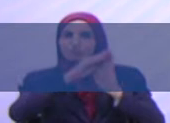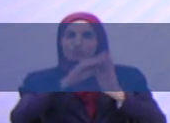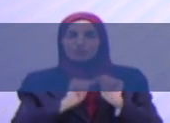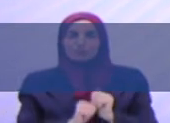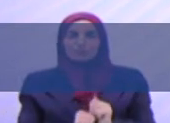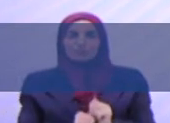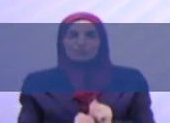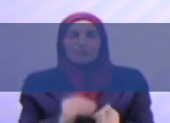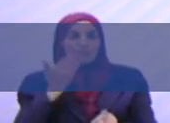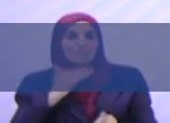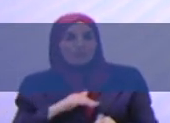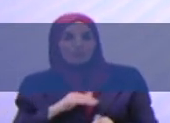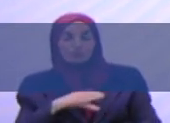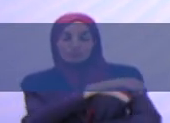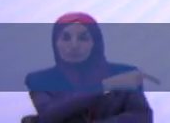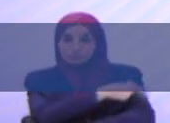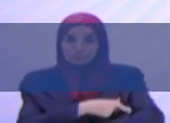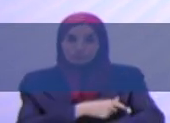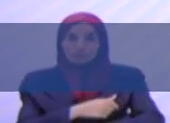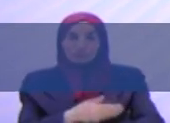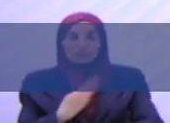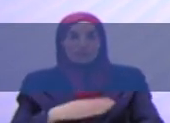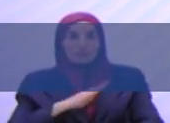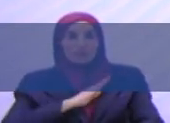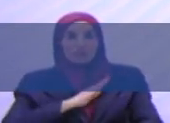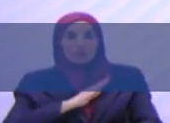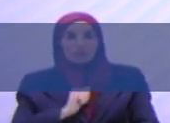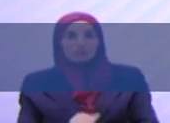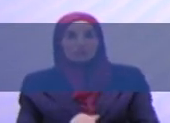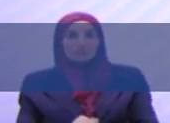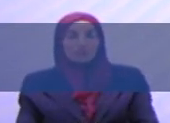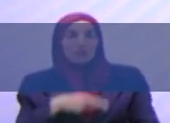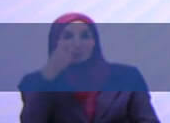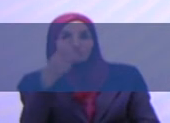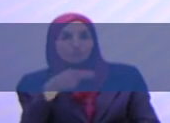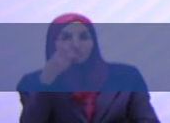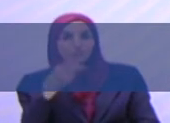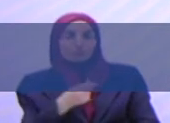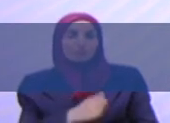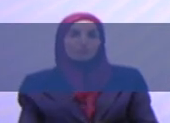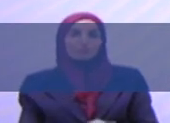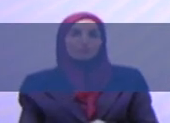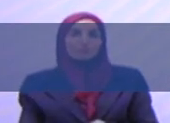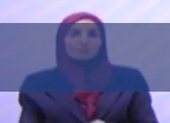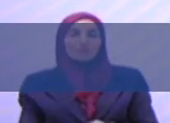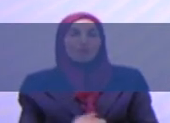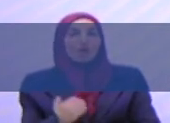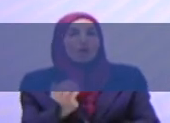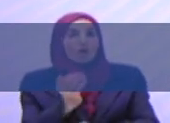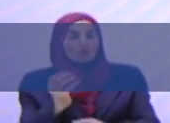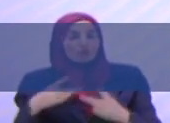خيرين من إطارات الأمة الذين نأوا بأنفسهم عن خطابات التثبيت، تثبيت الهمم